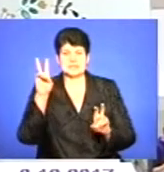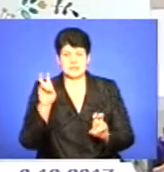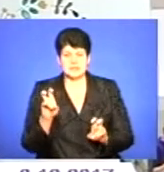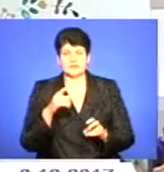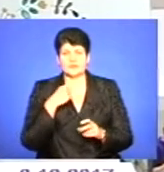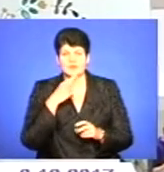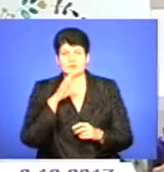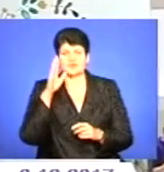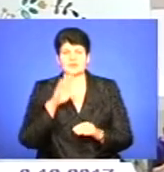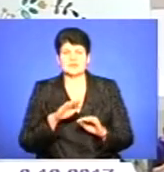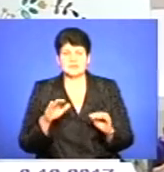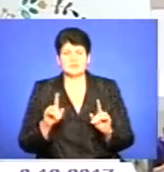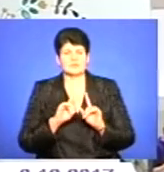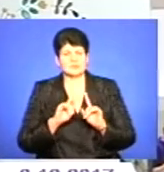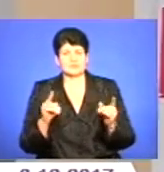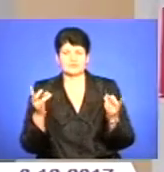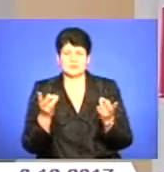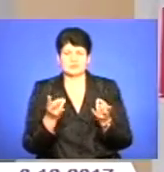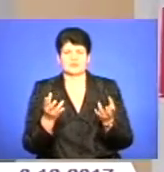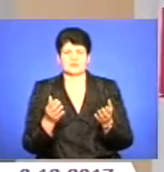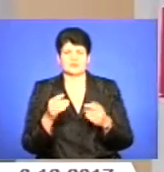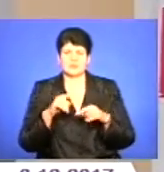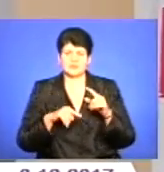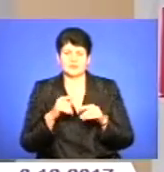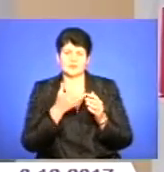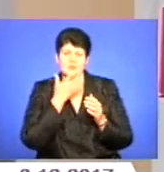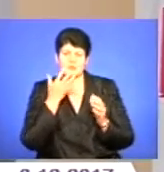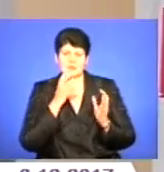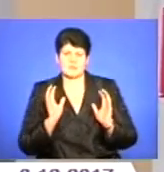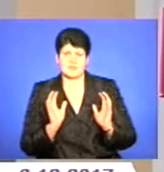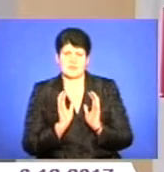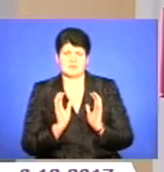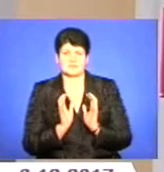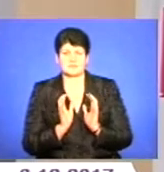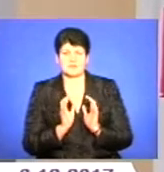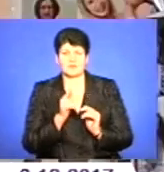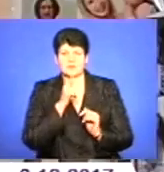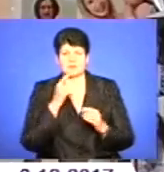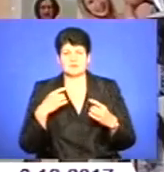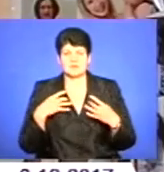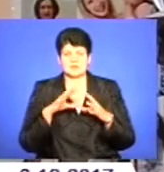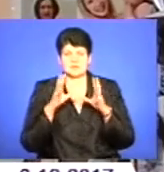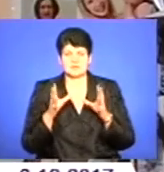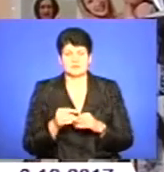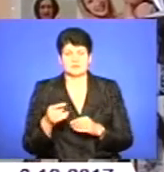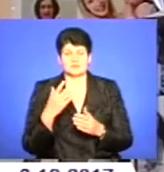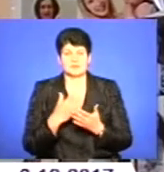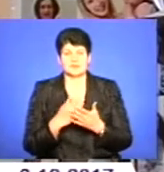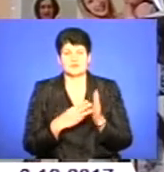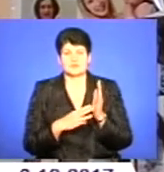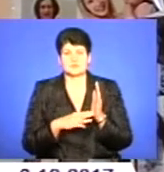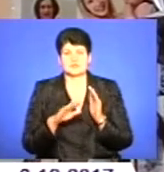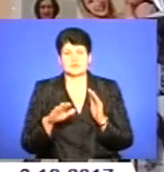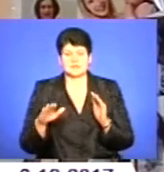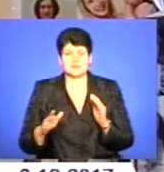батьківського піклування, по-особливому потребують родинного тепла в період різдвяних свят. Загалом на Тернопільщині є до 80 дітей,